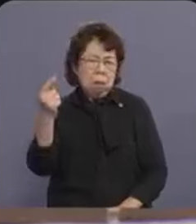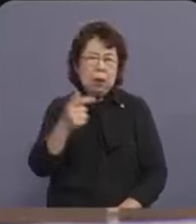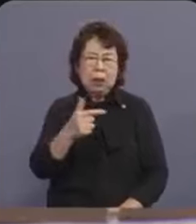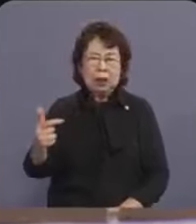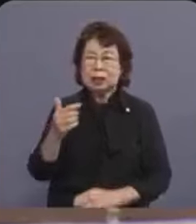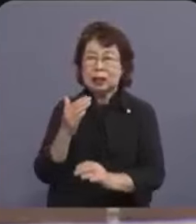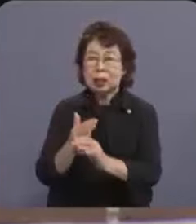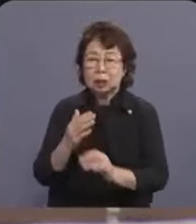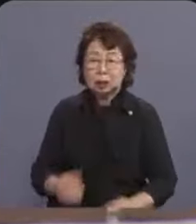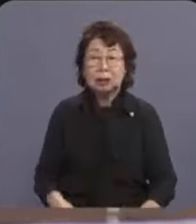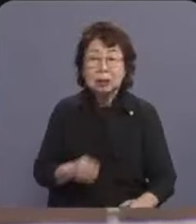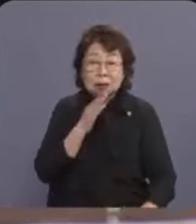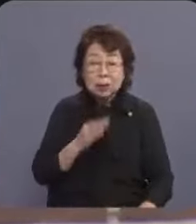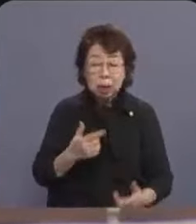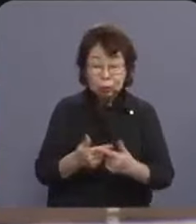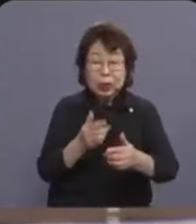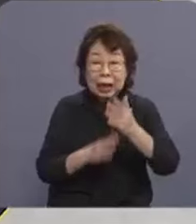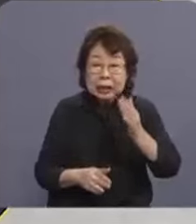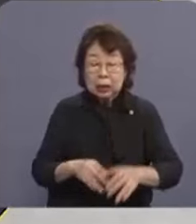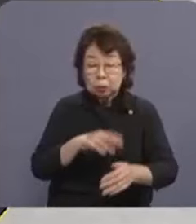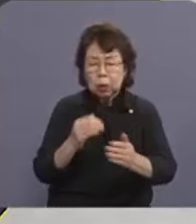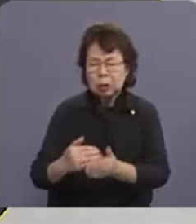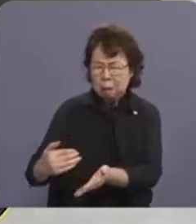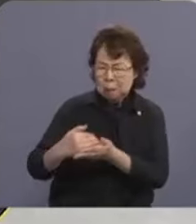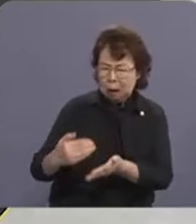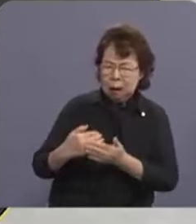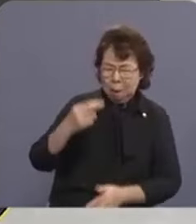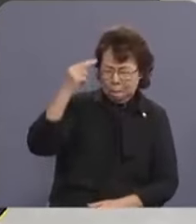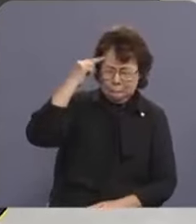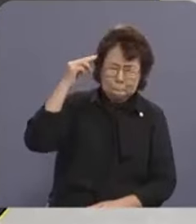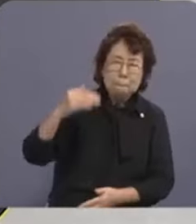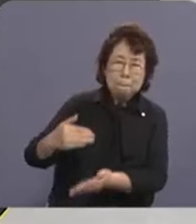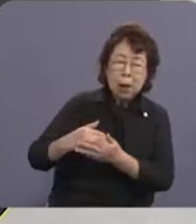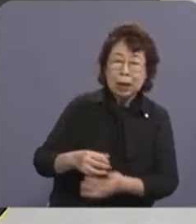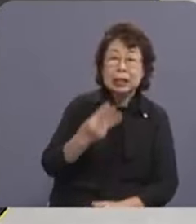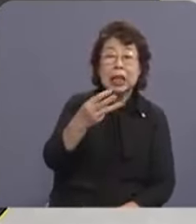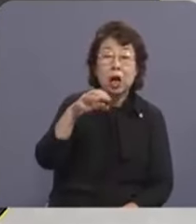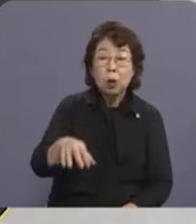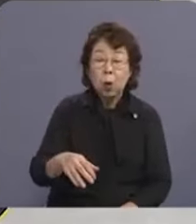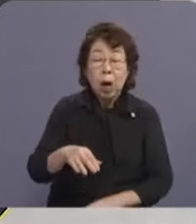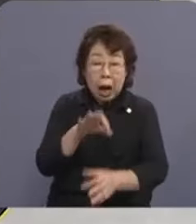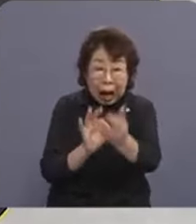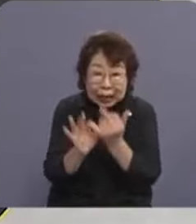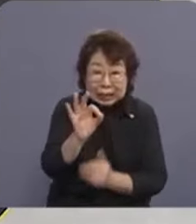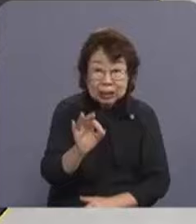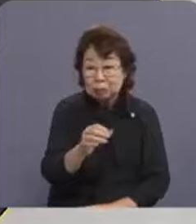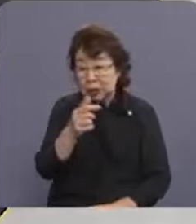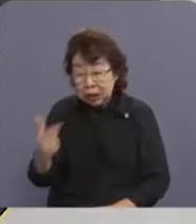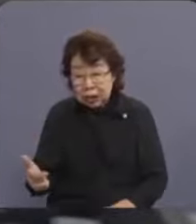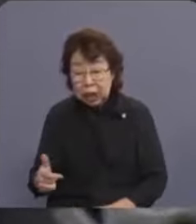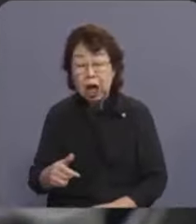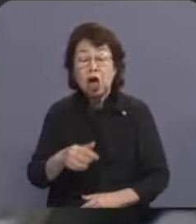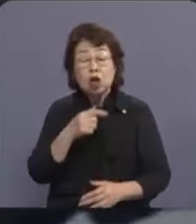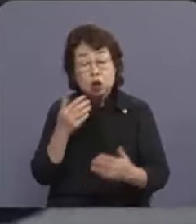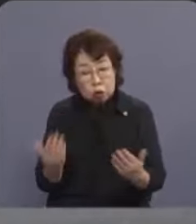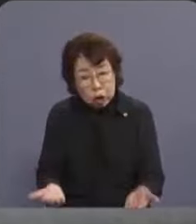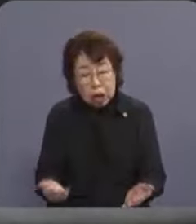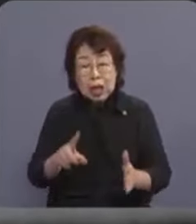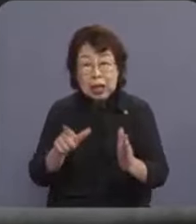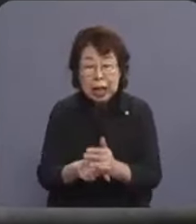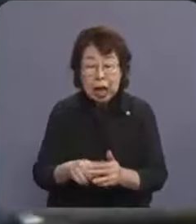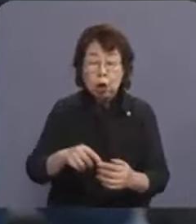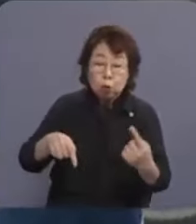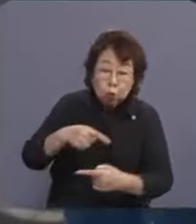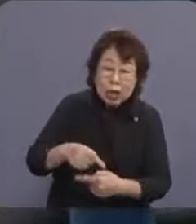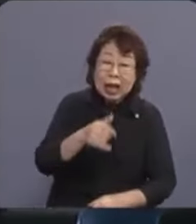하는데요 실제 부산시가 올초 민원이 가장 많은 매장 세 곳을 대상으로 출근 시간과 휴일 상 영업할 때와 운영하지